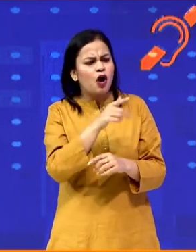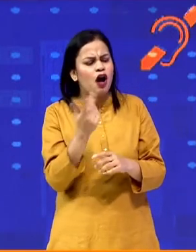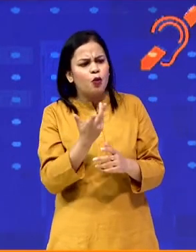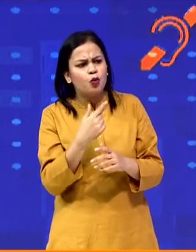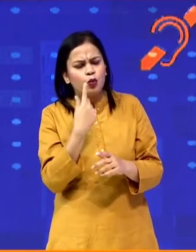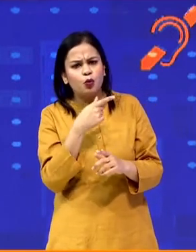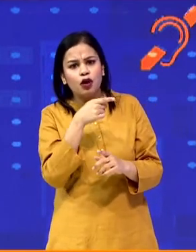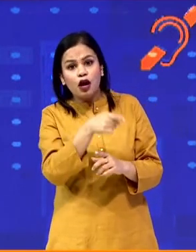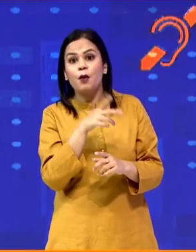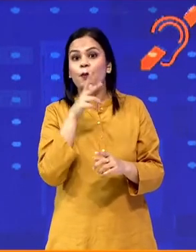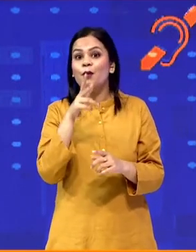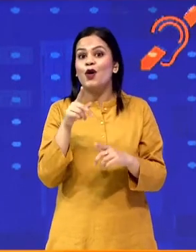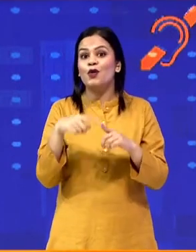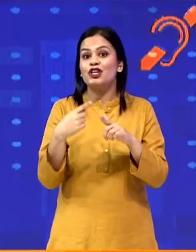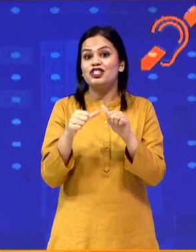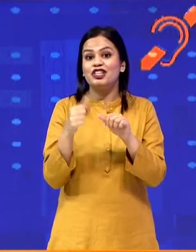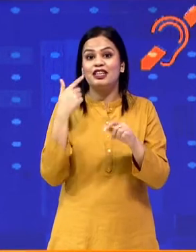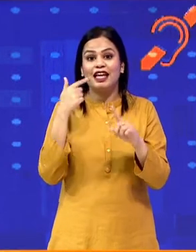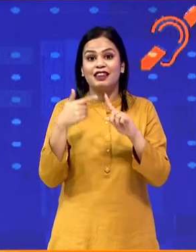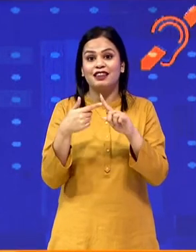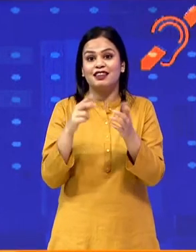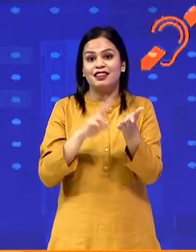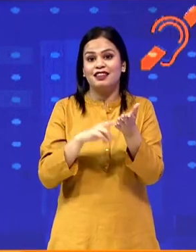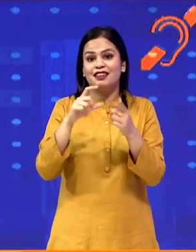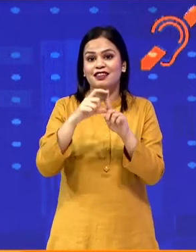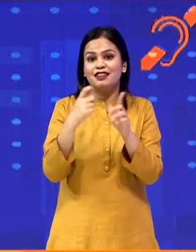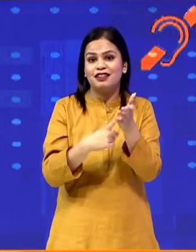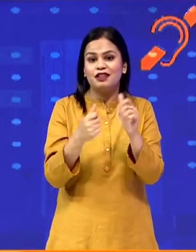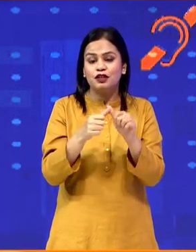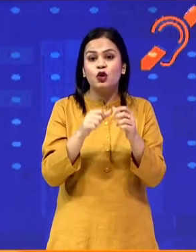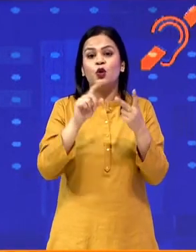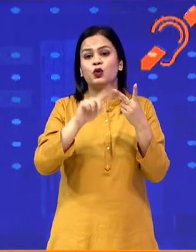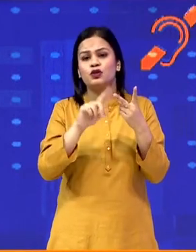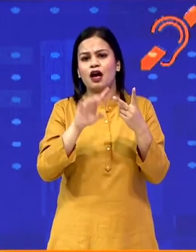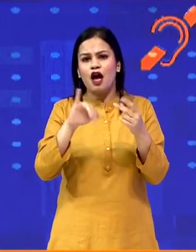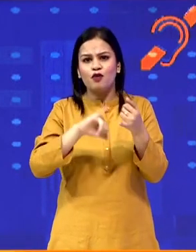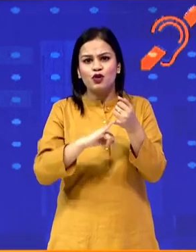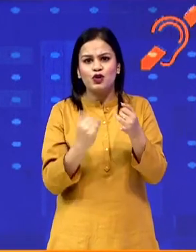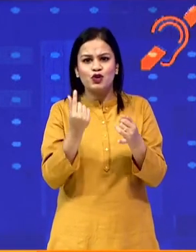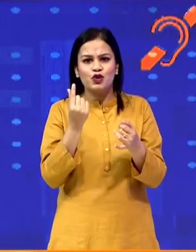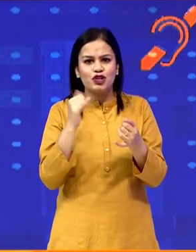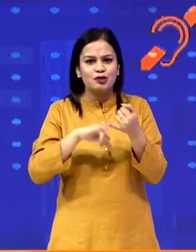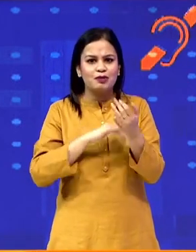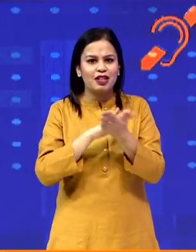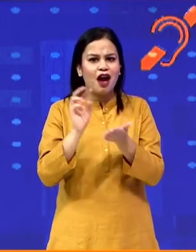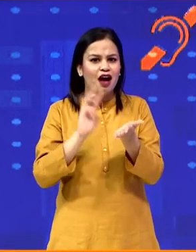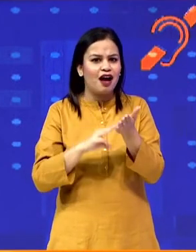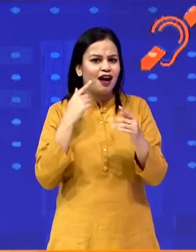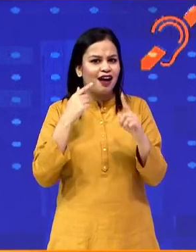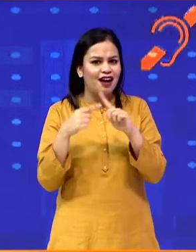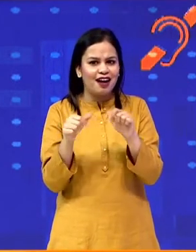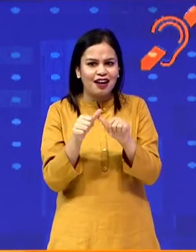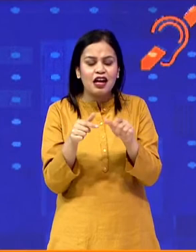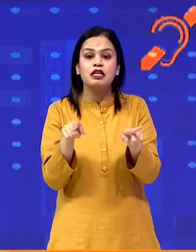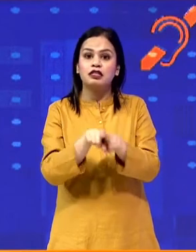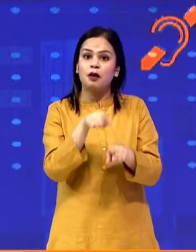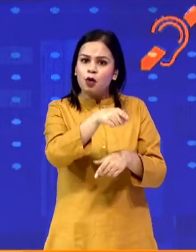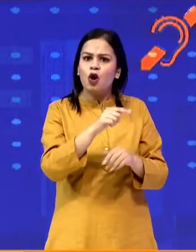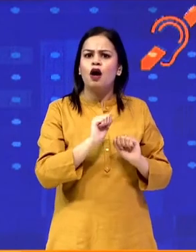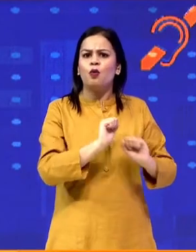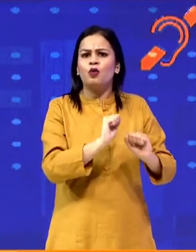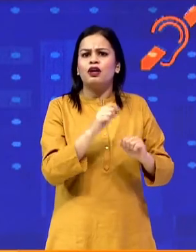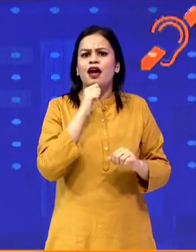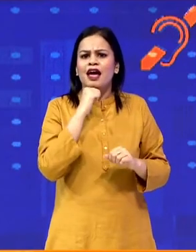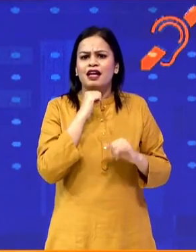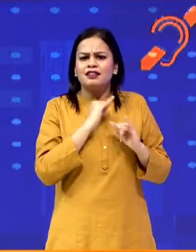वह बीजेपी के मंत्री हैं दूसरी सुष्मिता थी उसको भी एमपी बनाया था वो भी इनकी हम उम्र है इनके